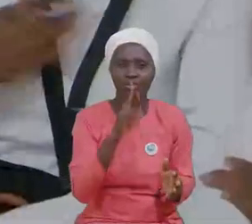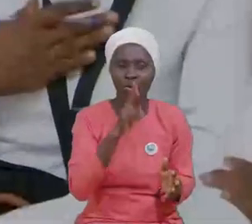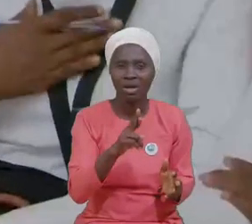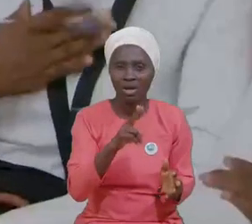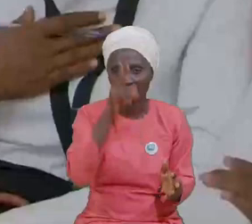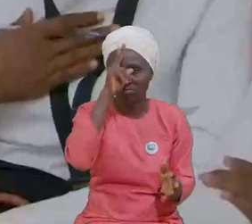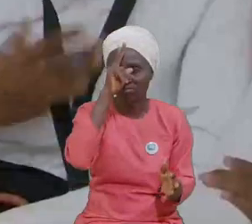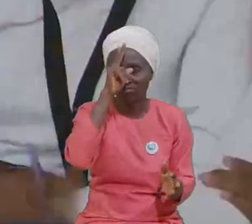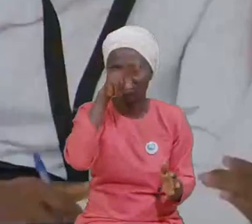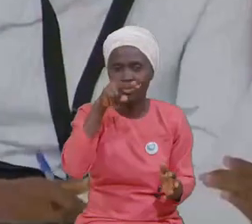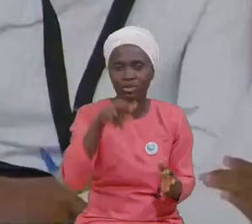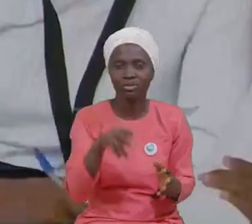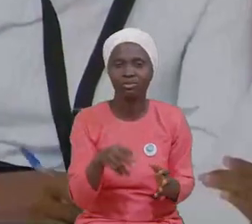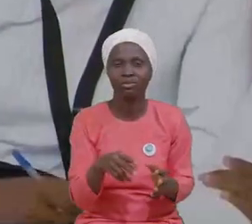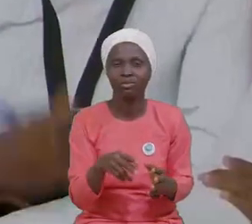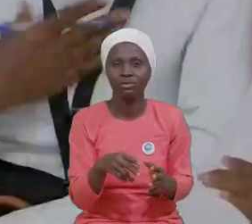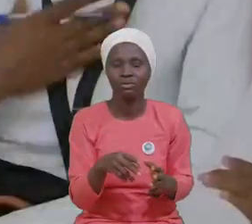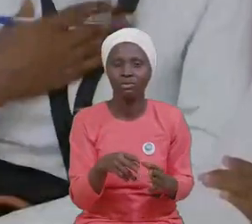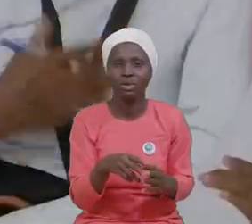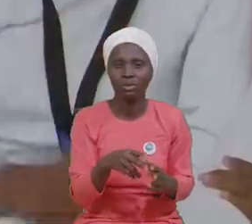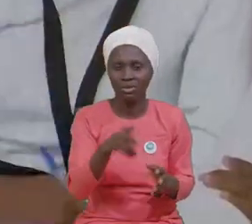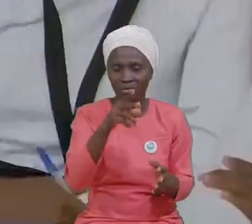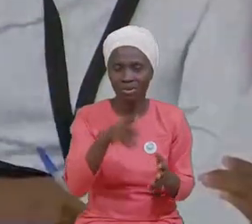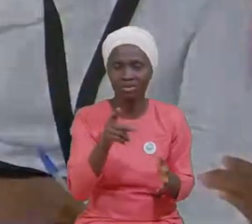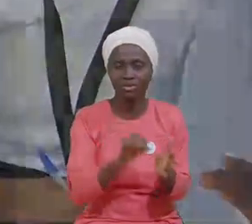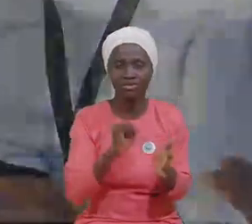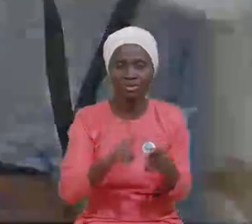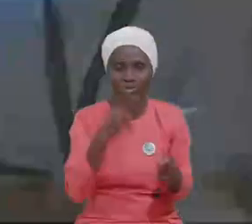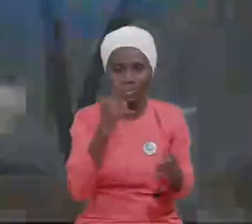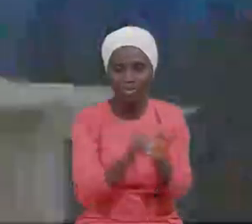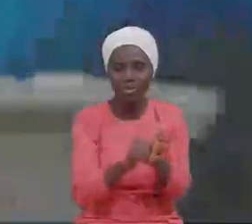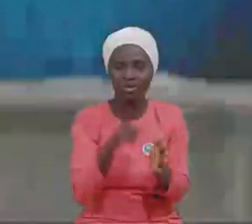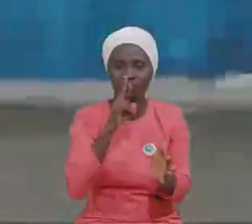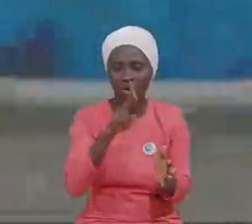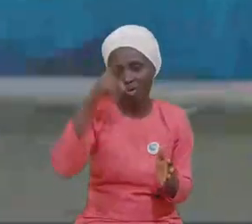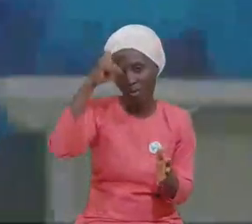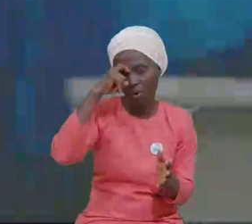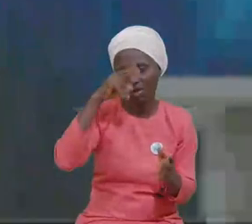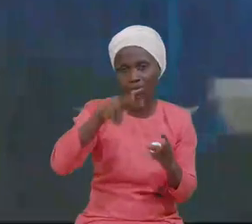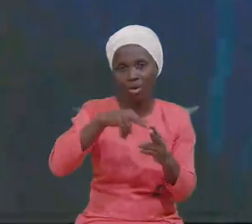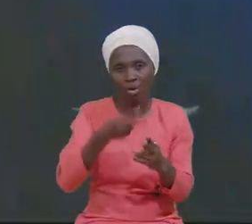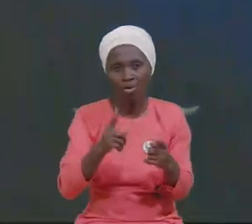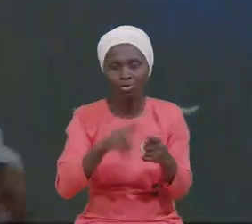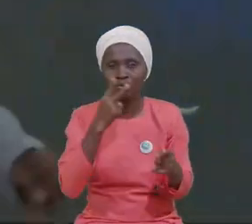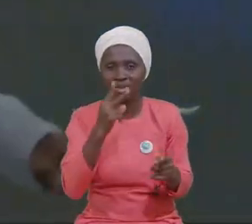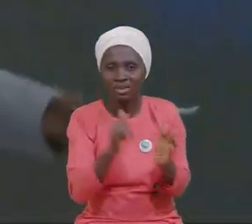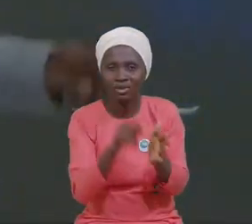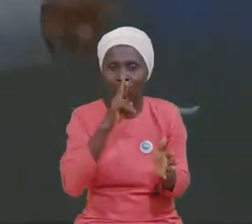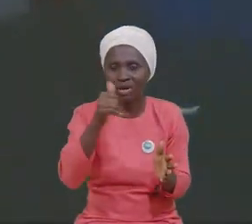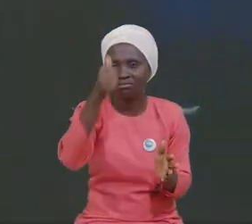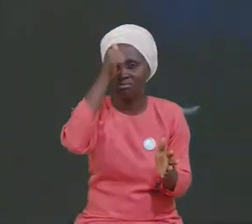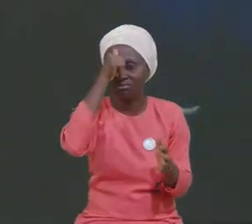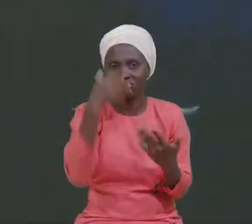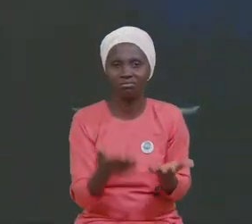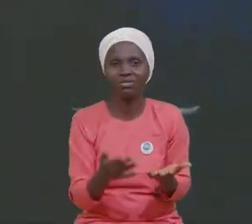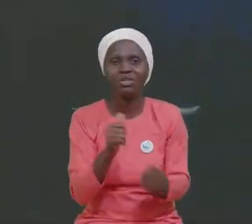que tu ne vaux rien ou bien que tu es intelligent. Lequel est bon? Vois que tu es devant la foule